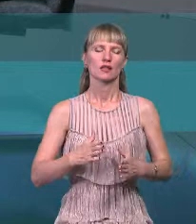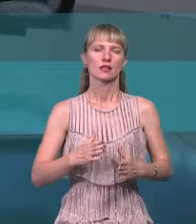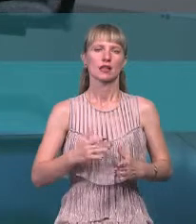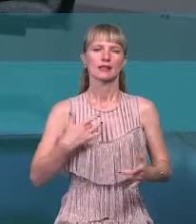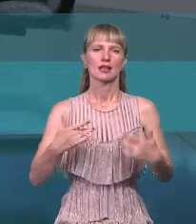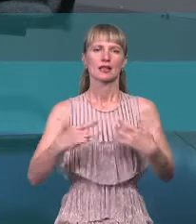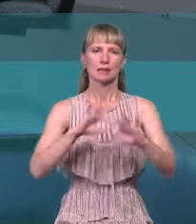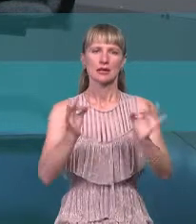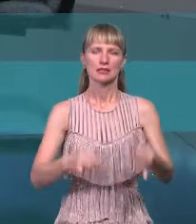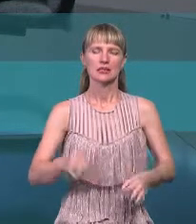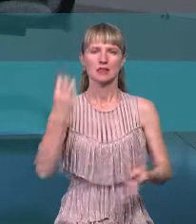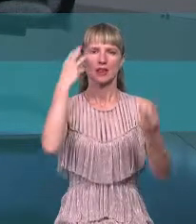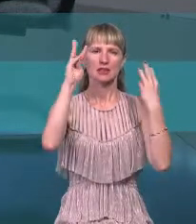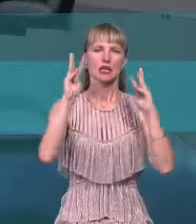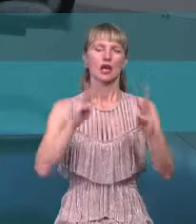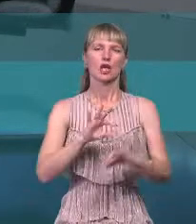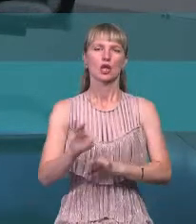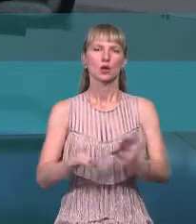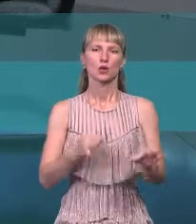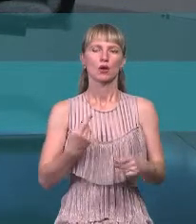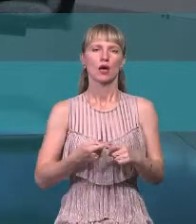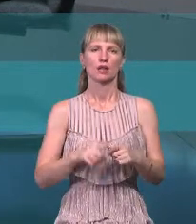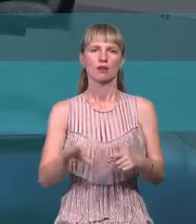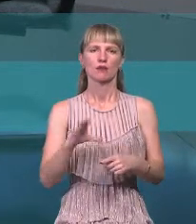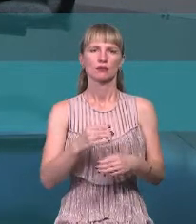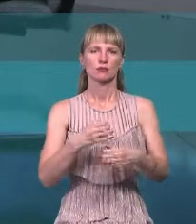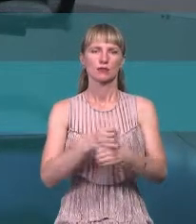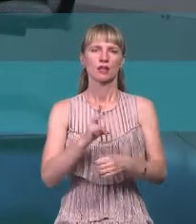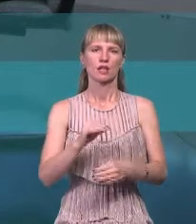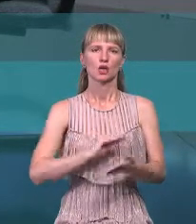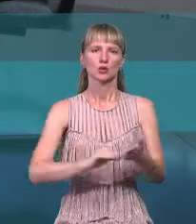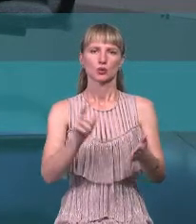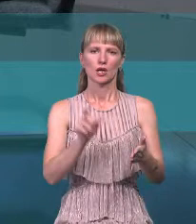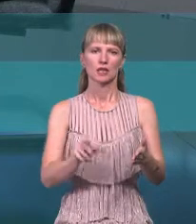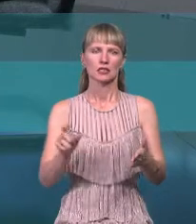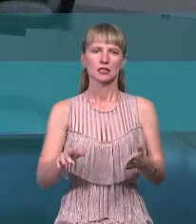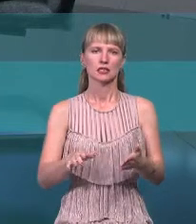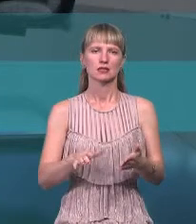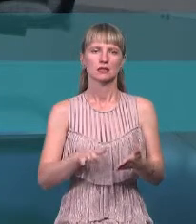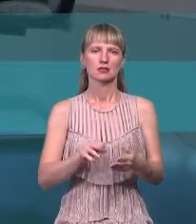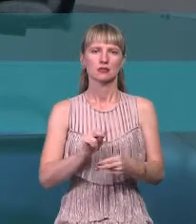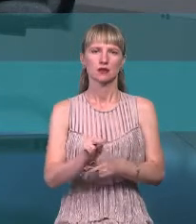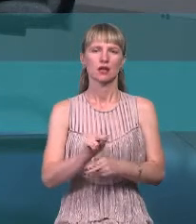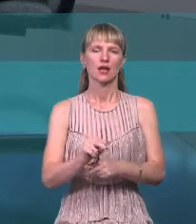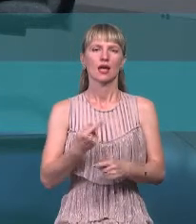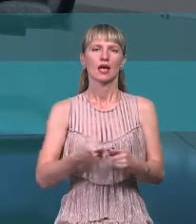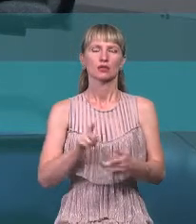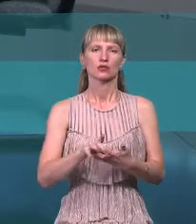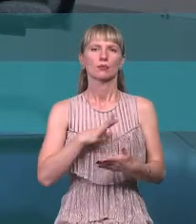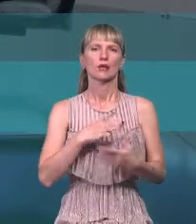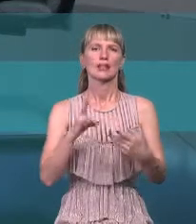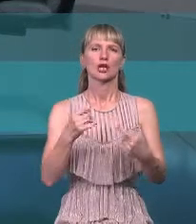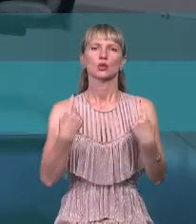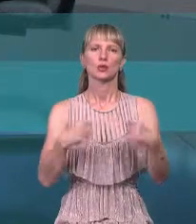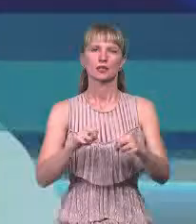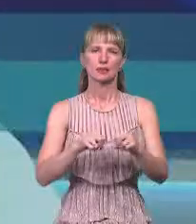дизайну. Але це вже скасовано на журналістиці. А це можливо було б застосувати на багатьох інших спеціальностях,